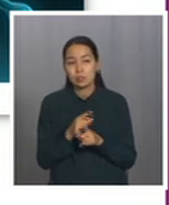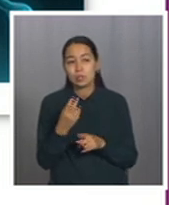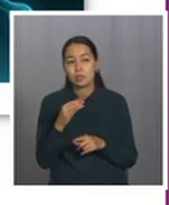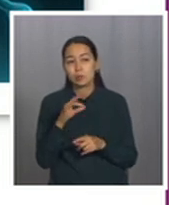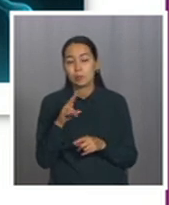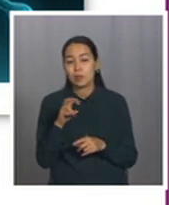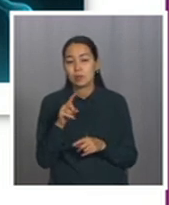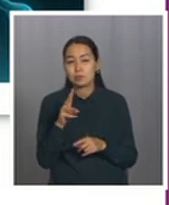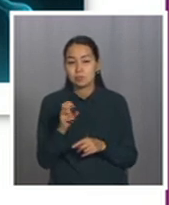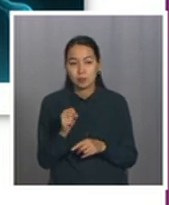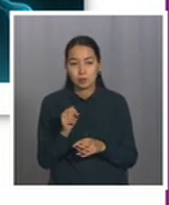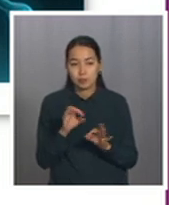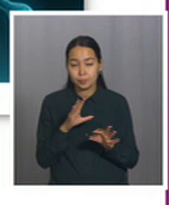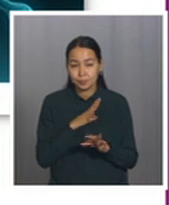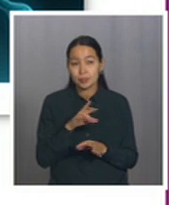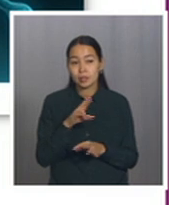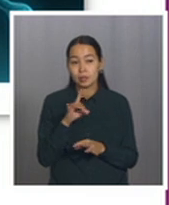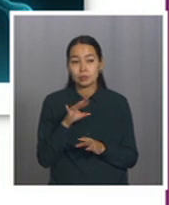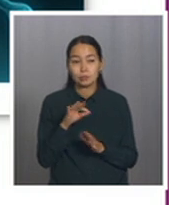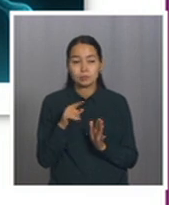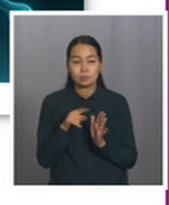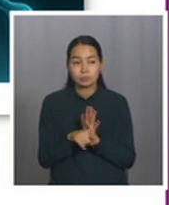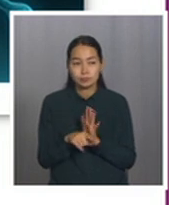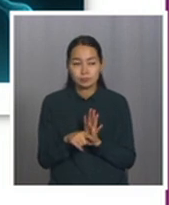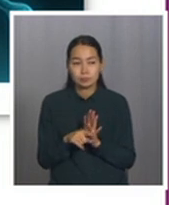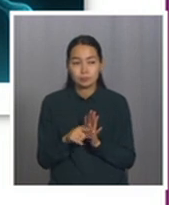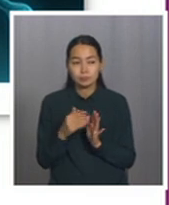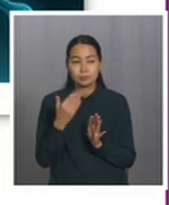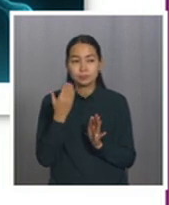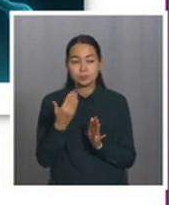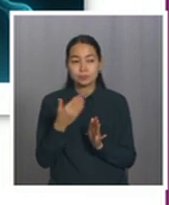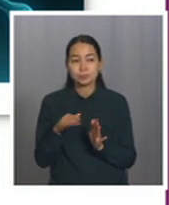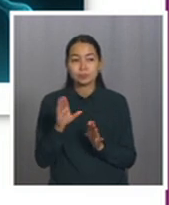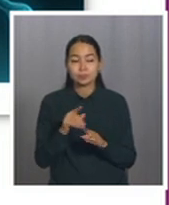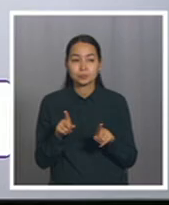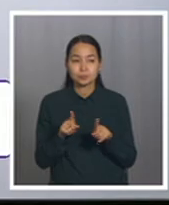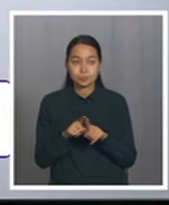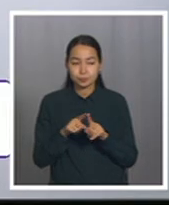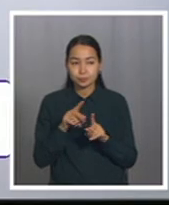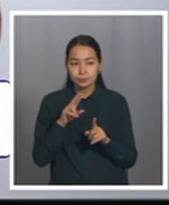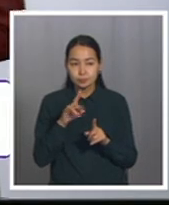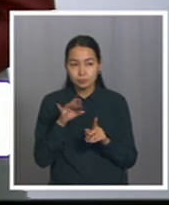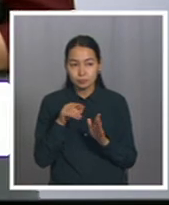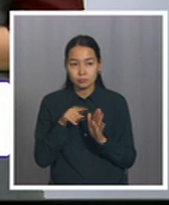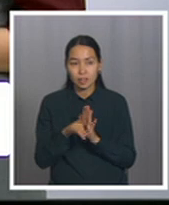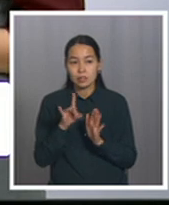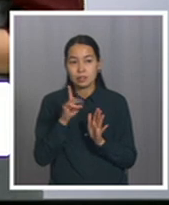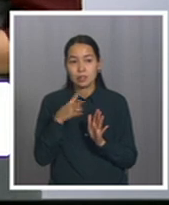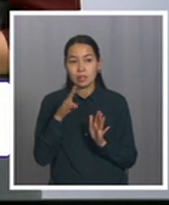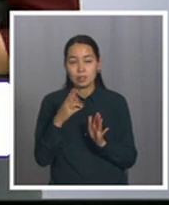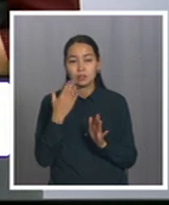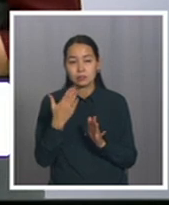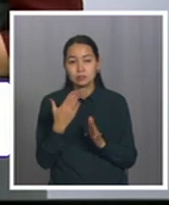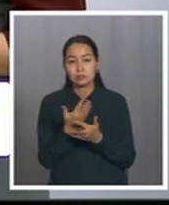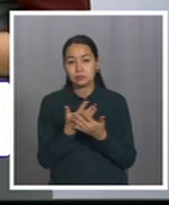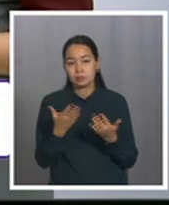жоқпыз. Ядраның екі мембраналы органоид деген білеміз, ядрашықтың ішінде осы РНК-ның түрлері